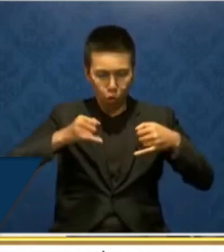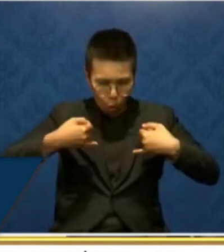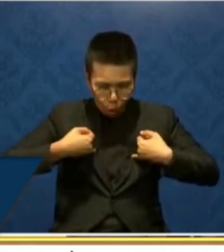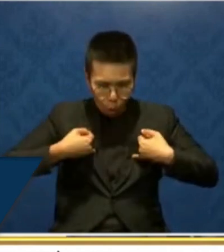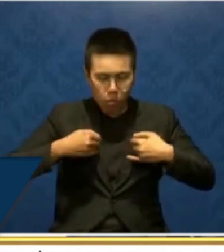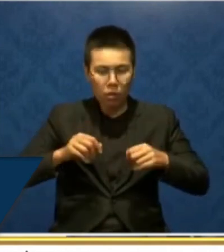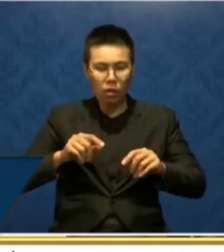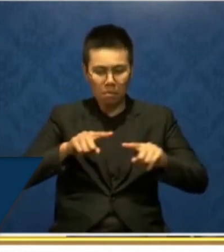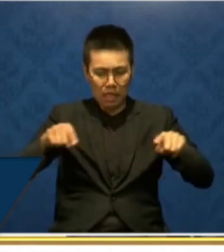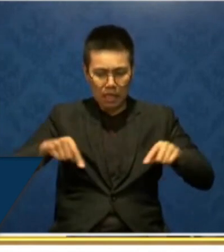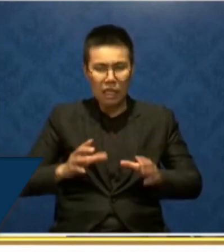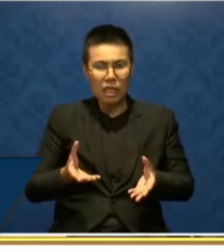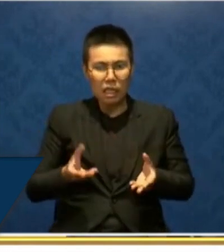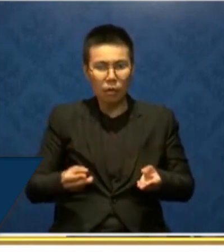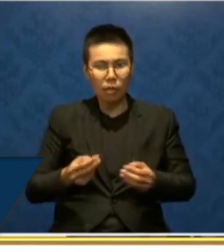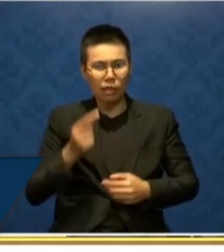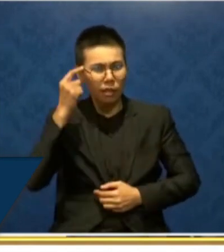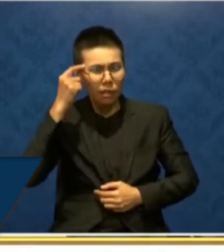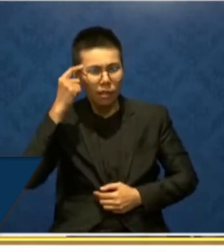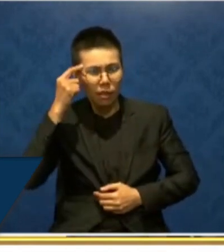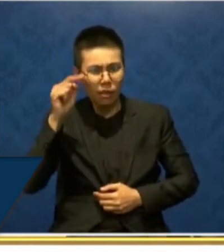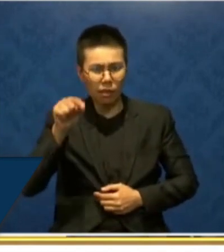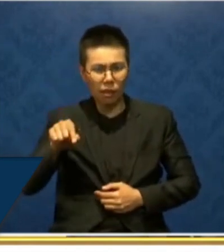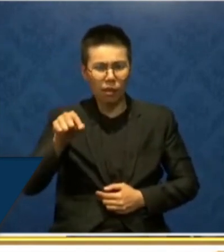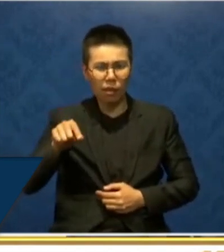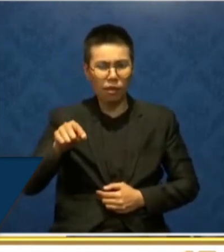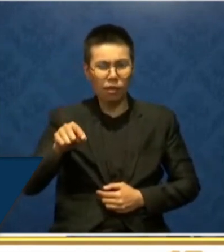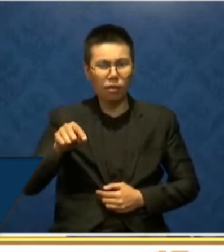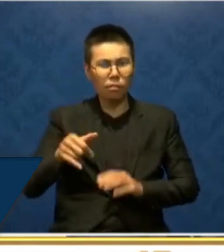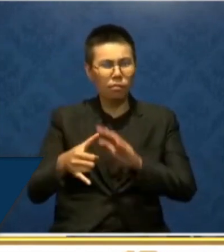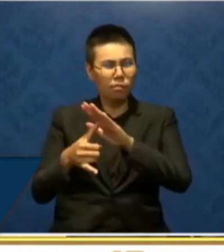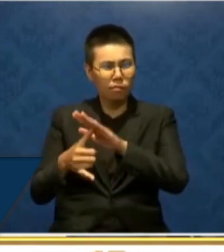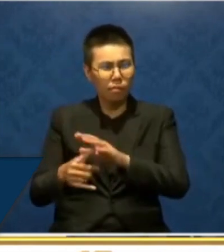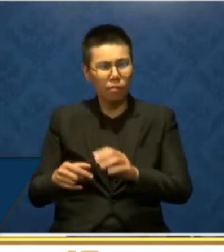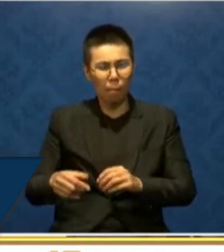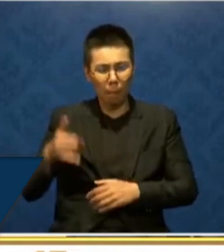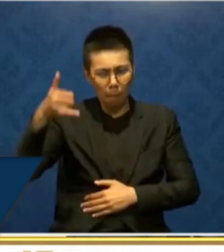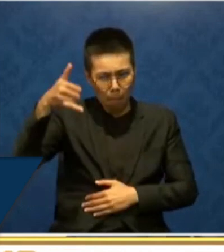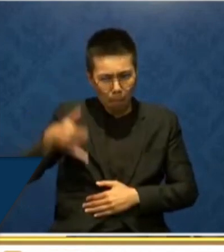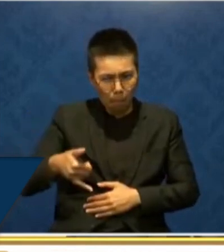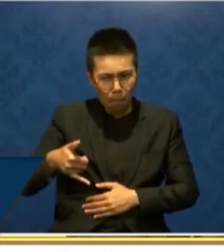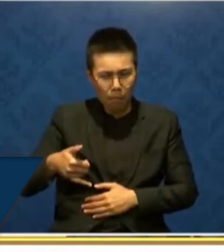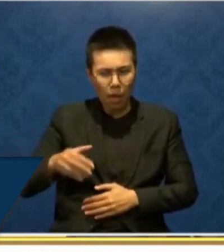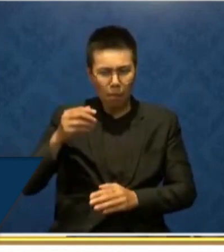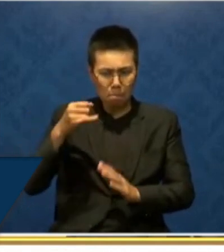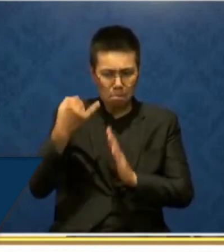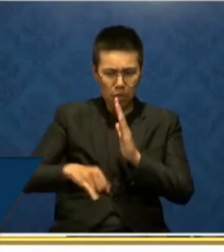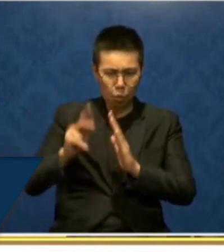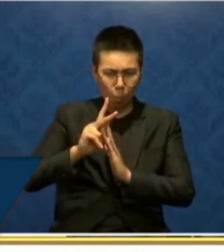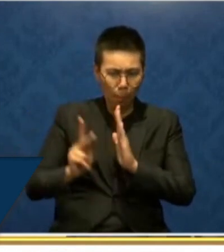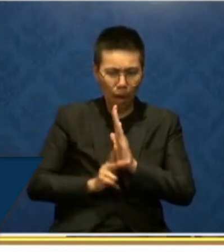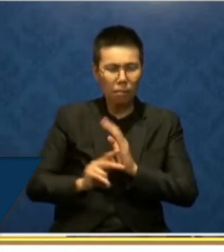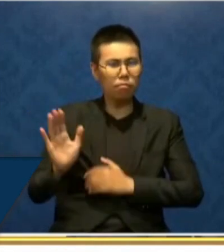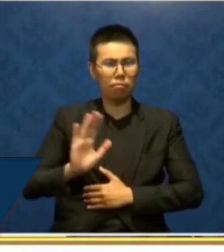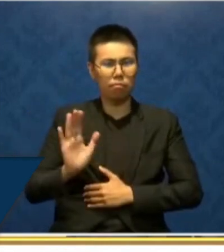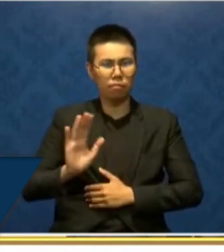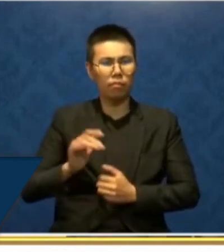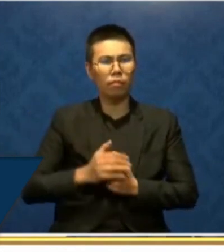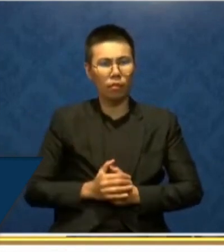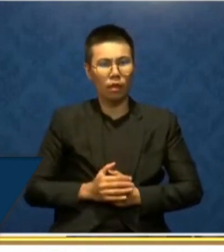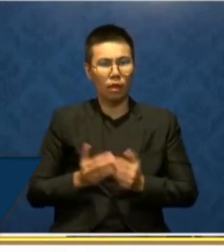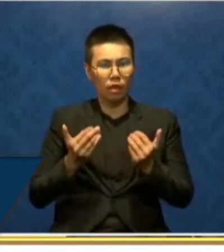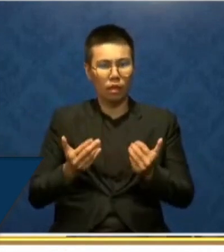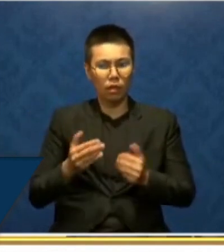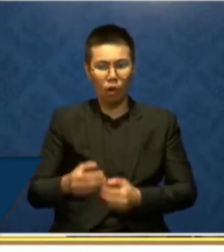อย่าไปมองว่าพวกเขาเหล่านั้นคือคนที่บุกรุกผิดกฎหมายอย่าไปมองว่าอันนี้คือ